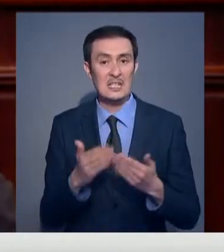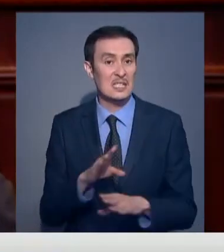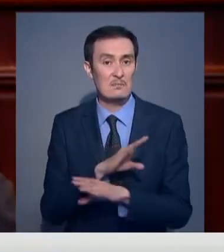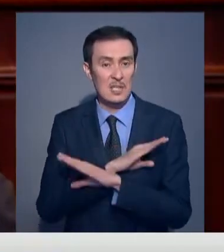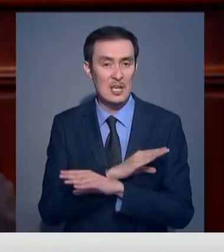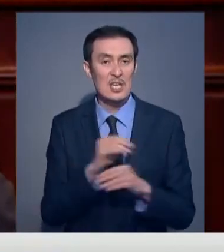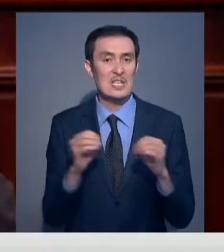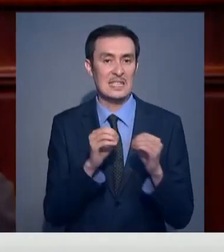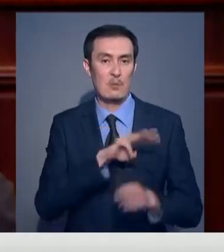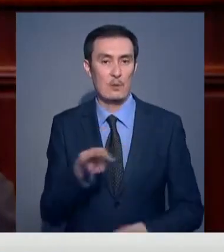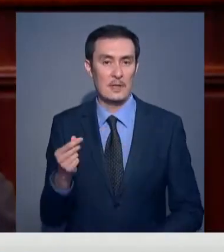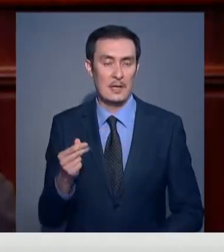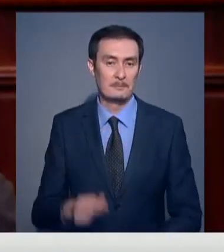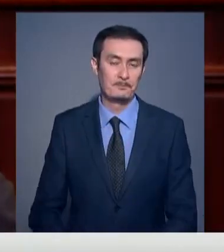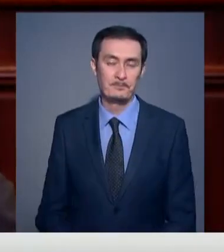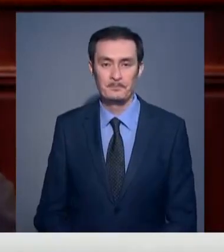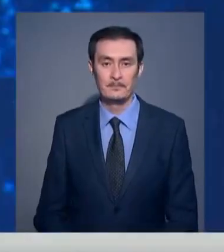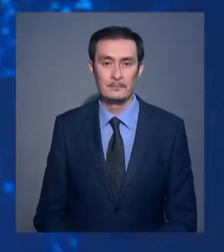смерти 10 миллионов тенге.